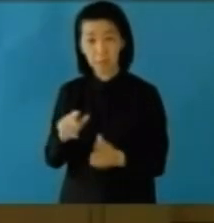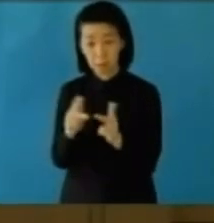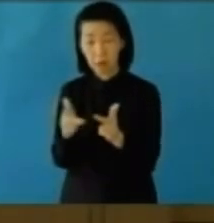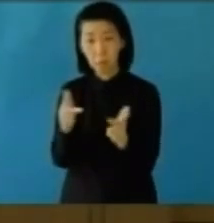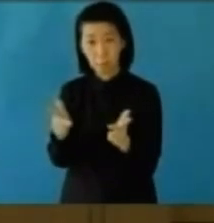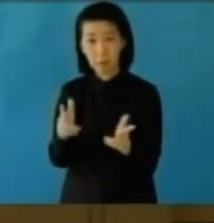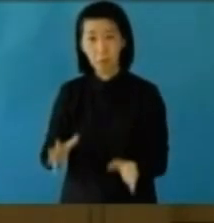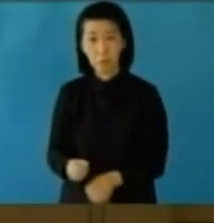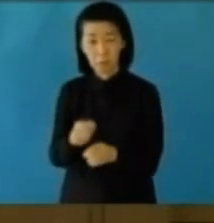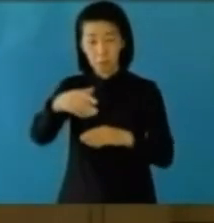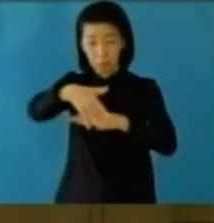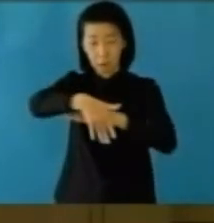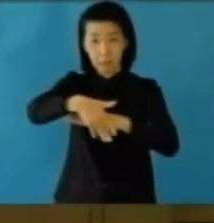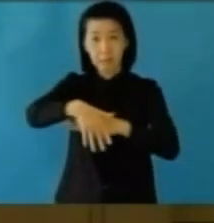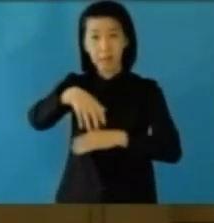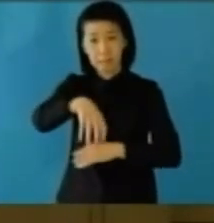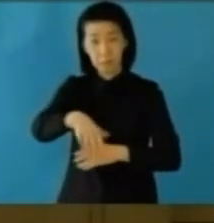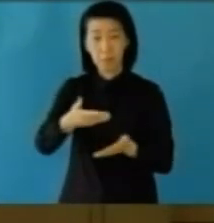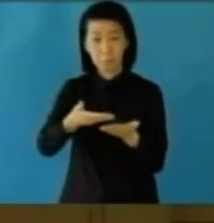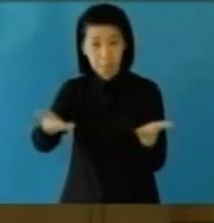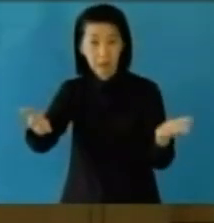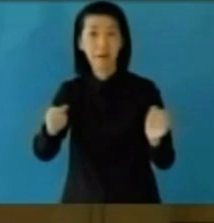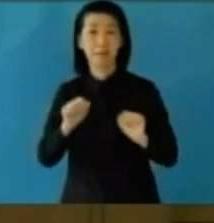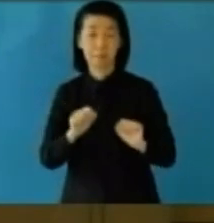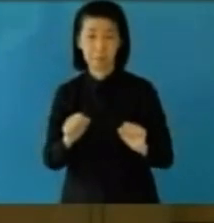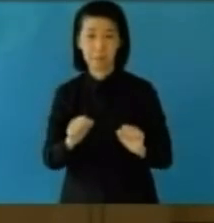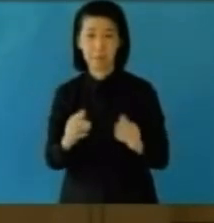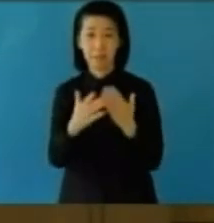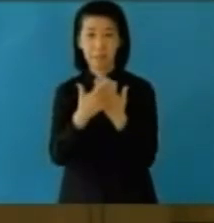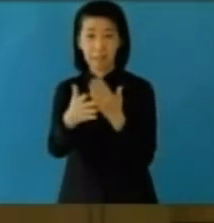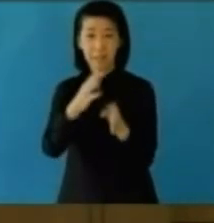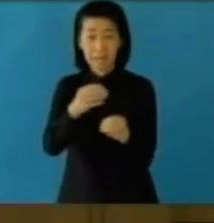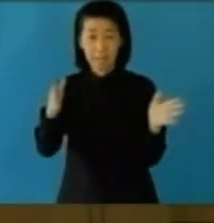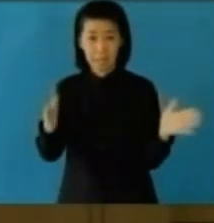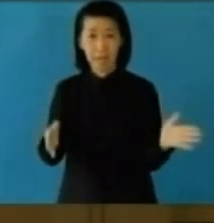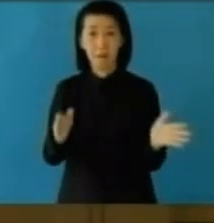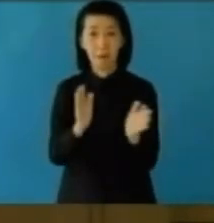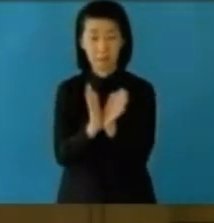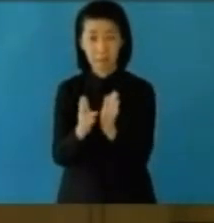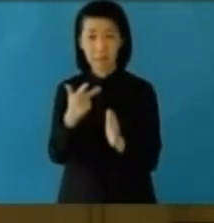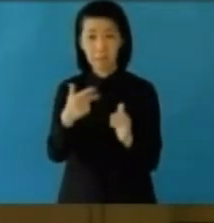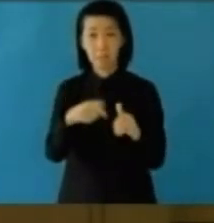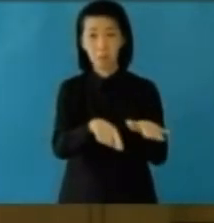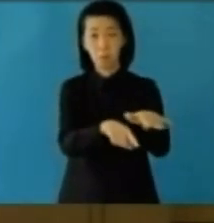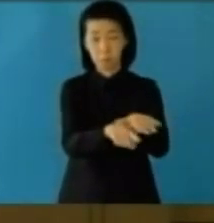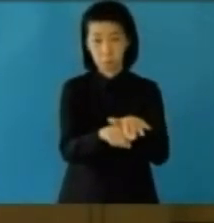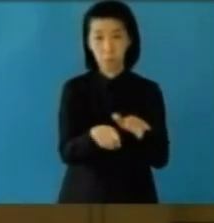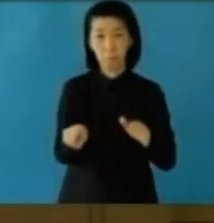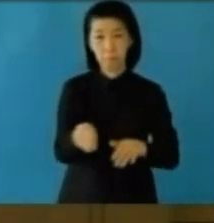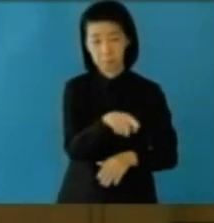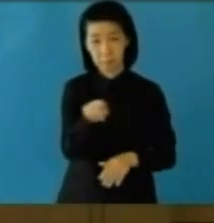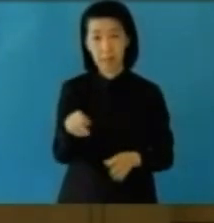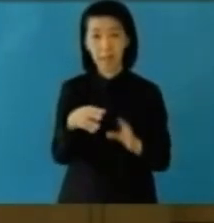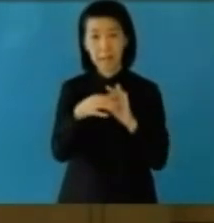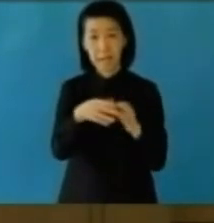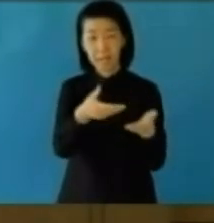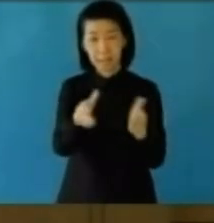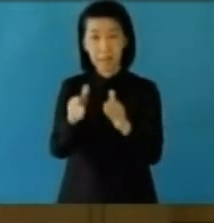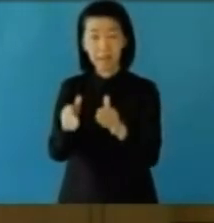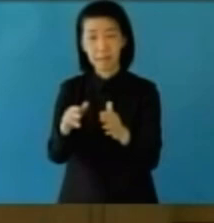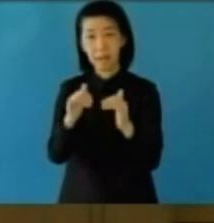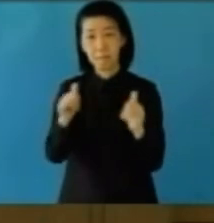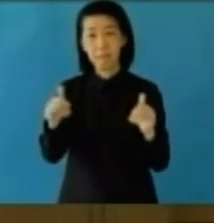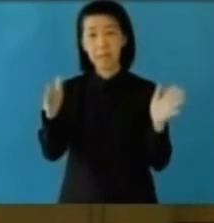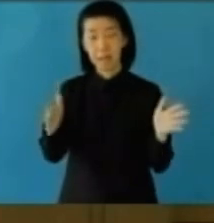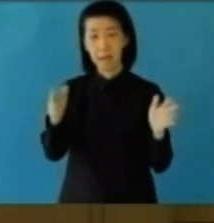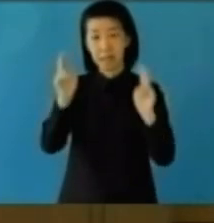内所でなどで配布しております。大会期間中は県や市町村をはじめ関係機関や民間企業